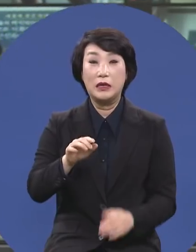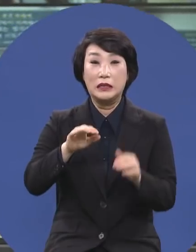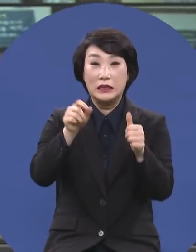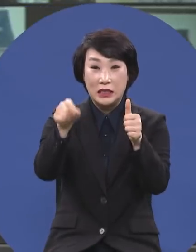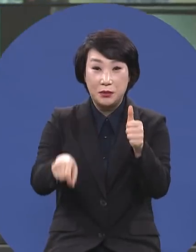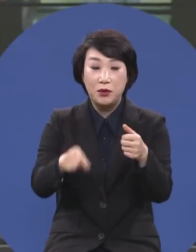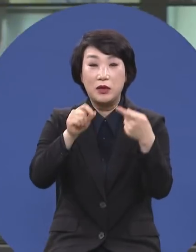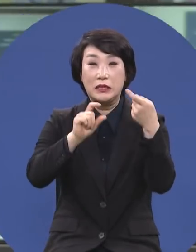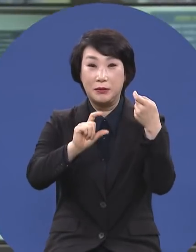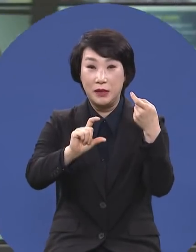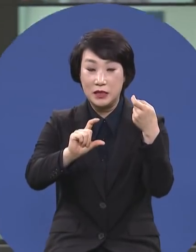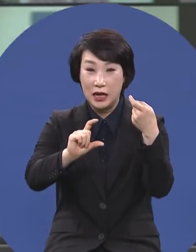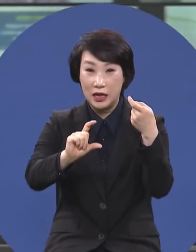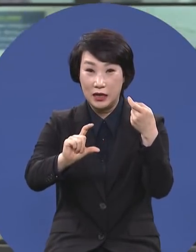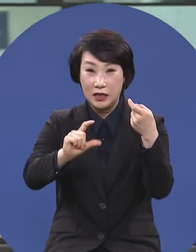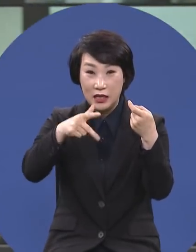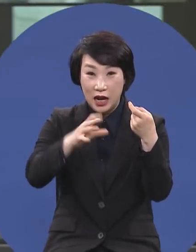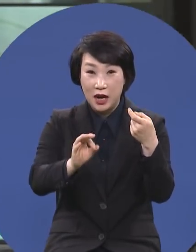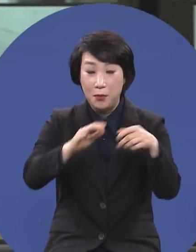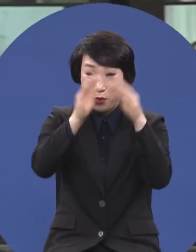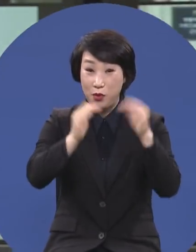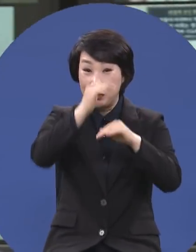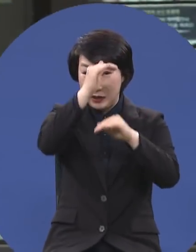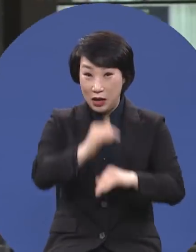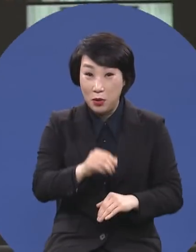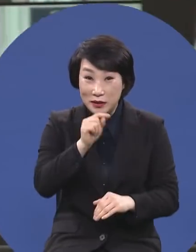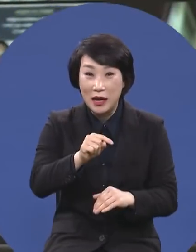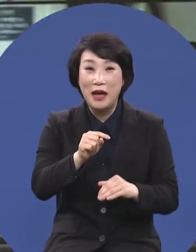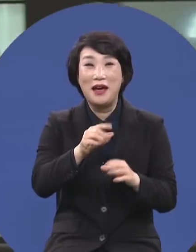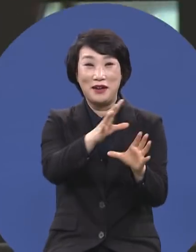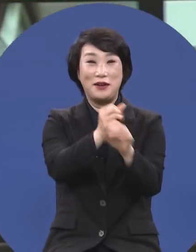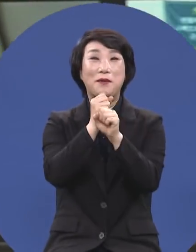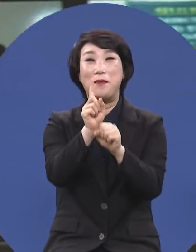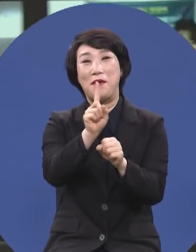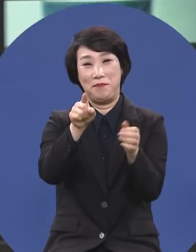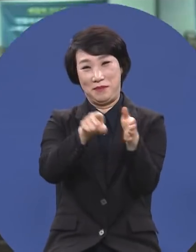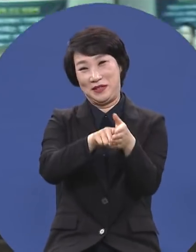히브리서 11장 전체가 믿음에 관한 얘기입니다.